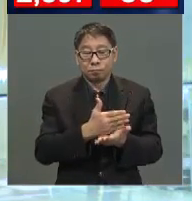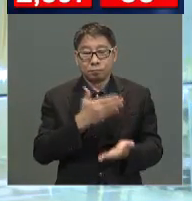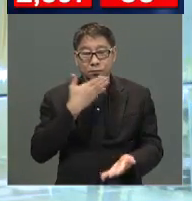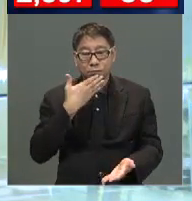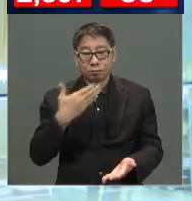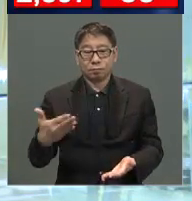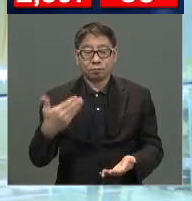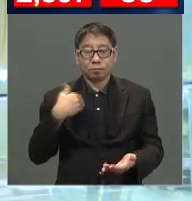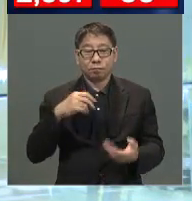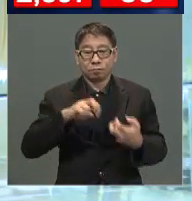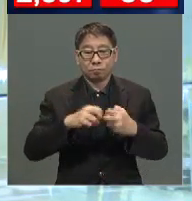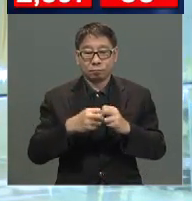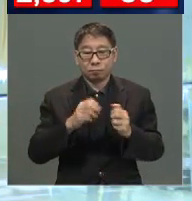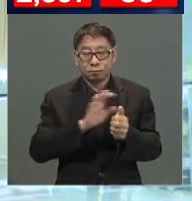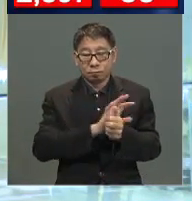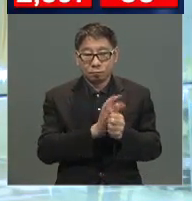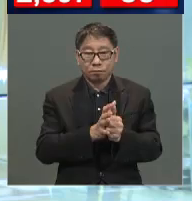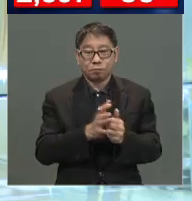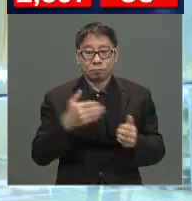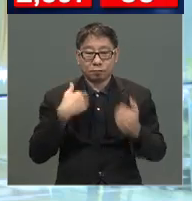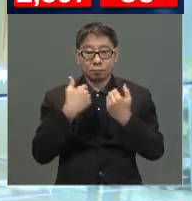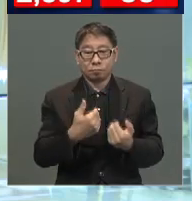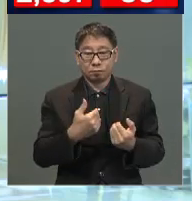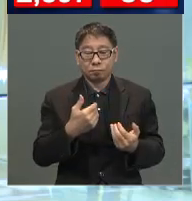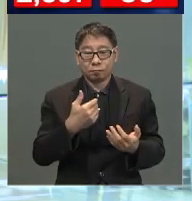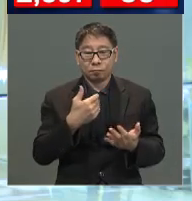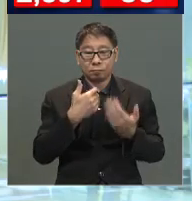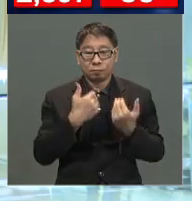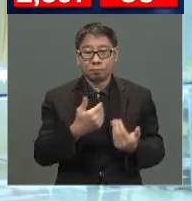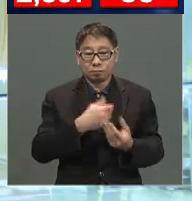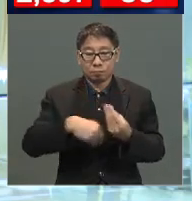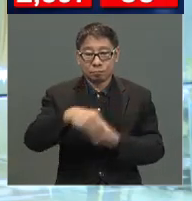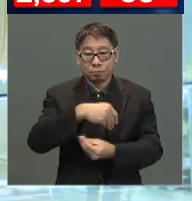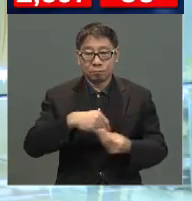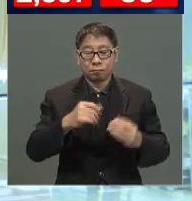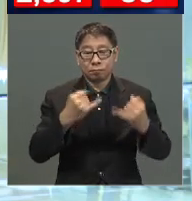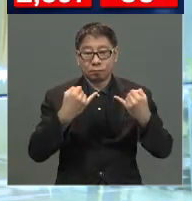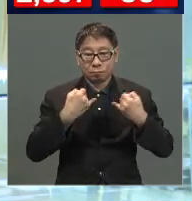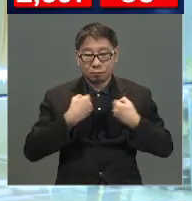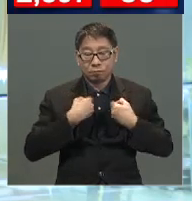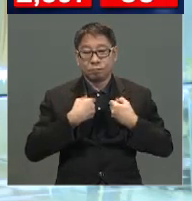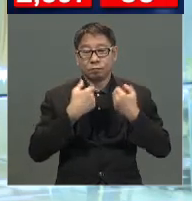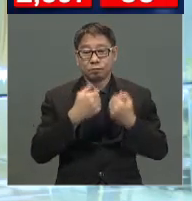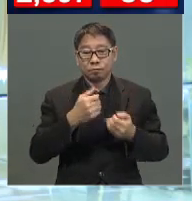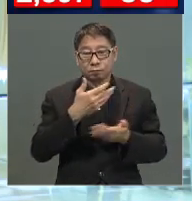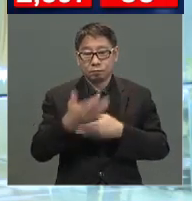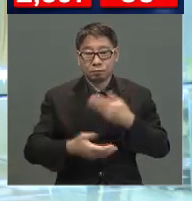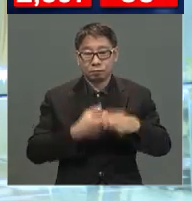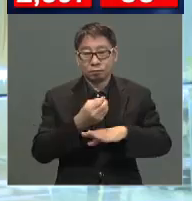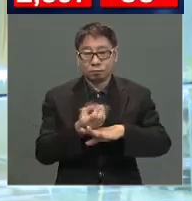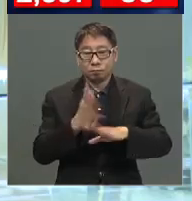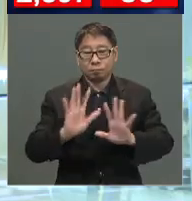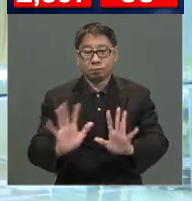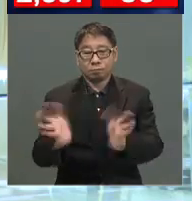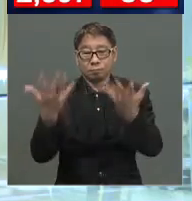เมื่อเกิดสถานการณ์โควิดเนี่ยก็ทำให้สภาพคล่องของผู้เจ้าของประกอบกิจการการค้าอัญมณีนี่เรียกได้ว่าหายไป